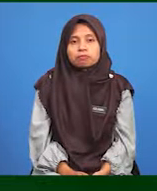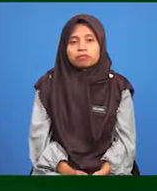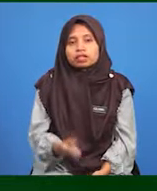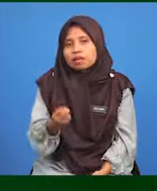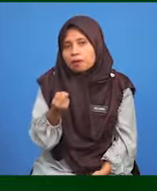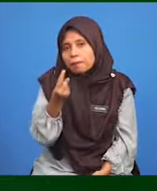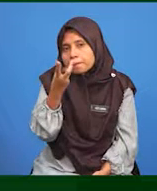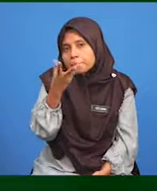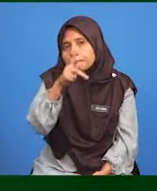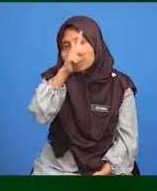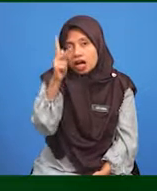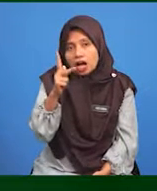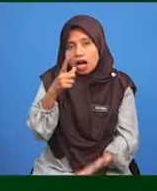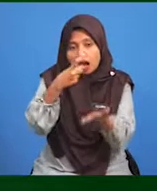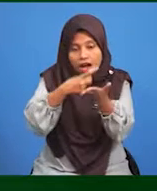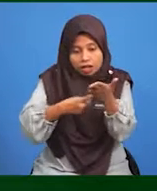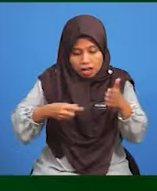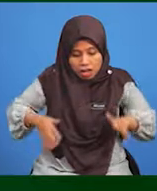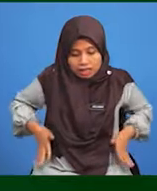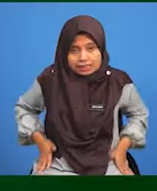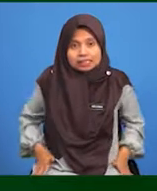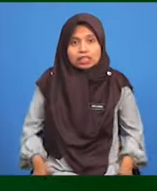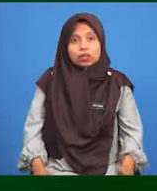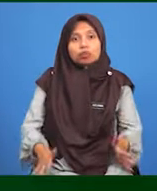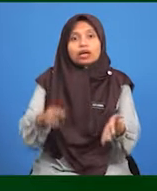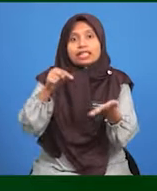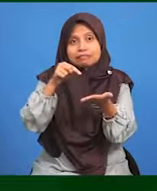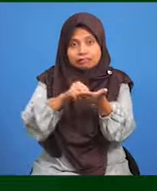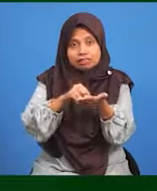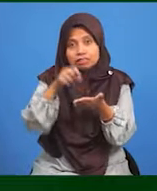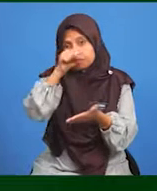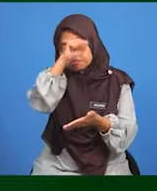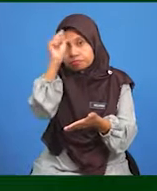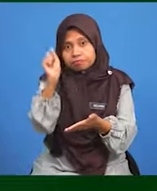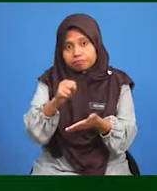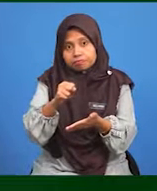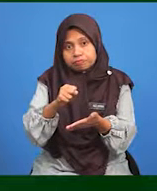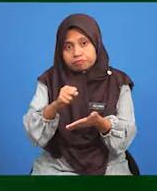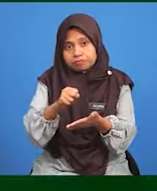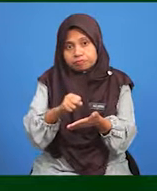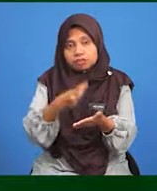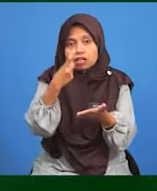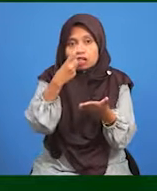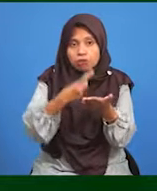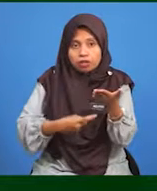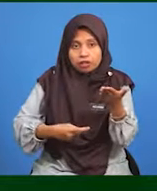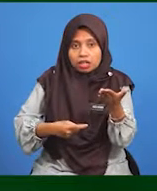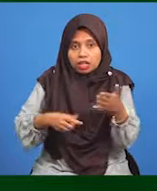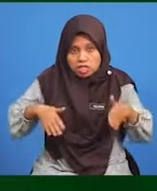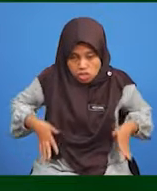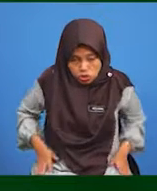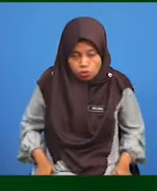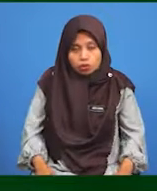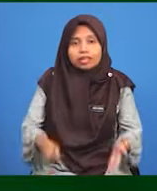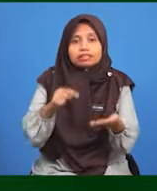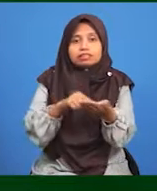Berapakah harga si luar ini ayat seterusnya harga seluar